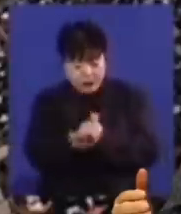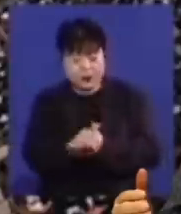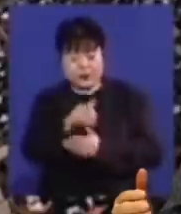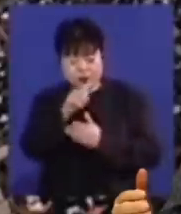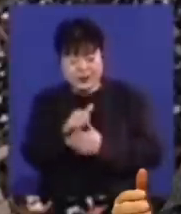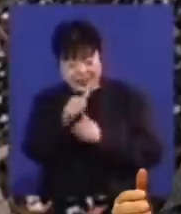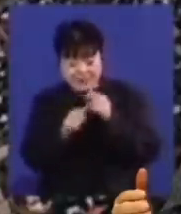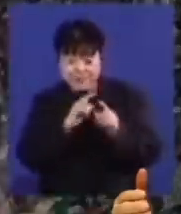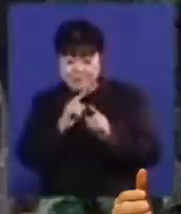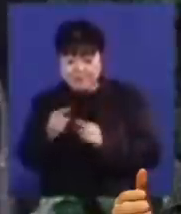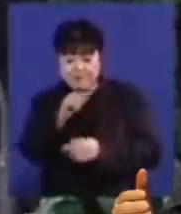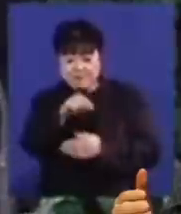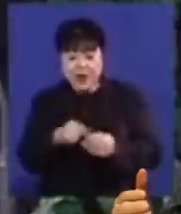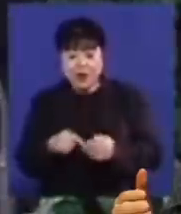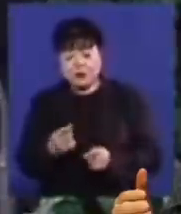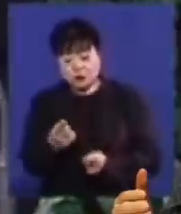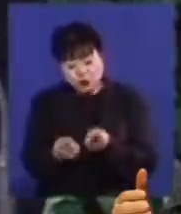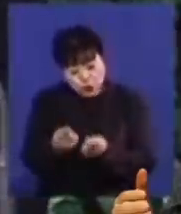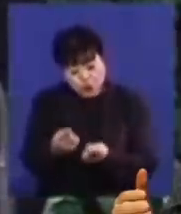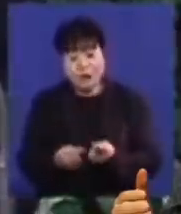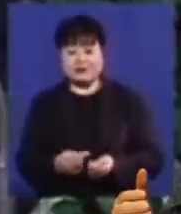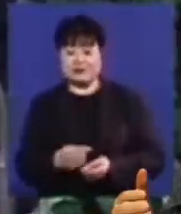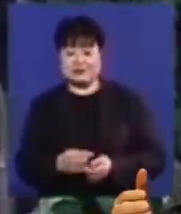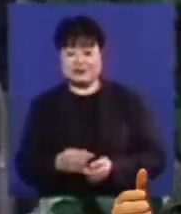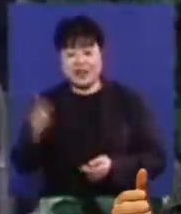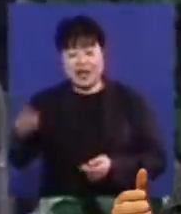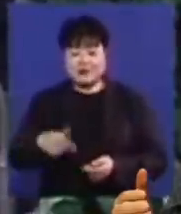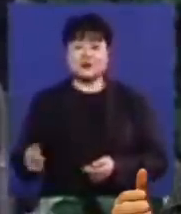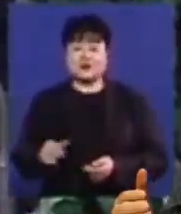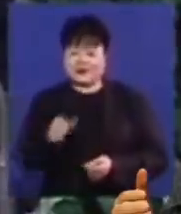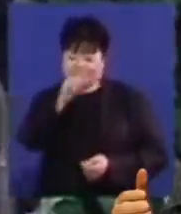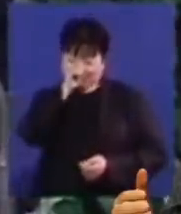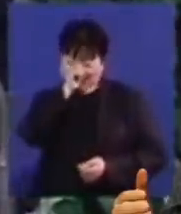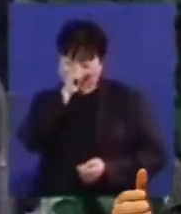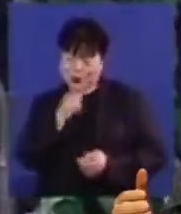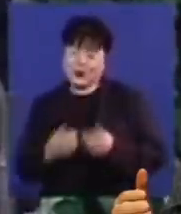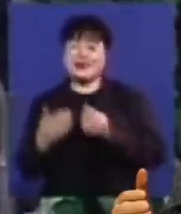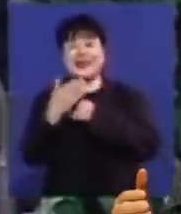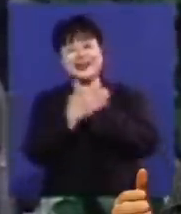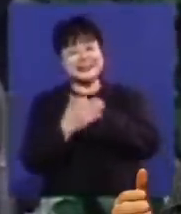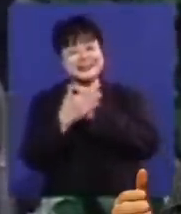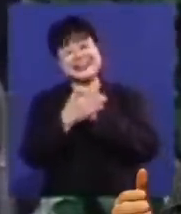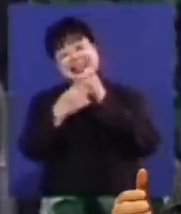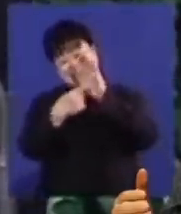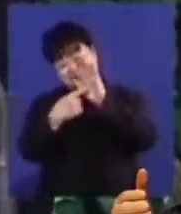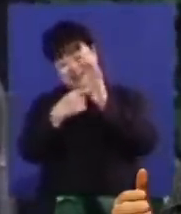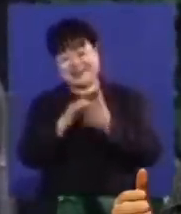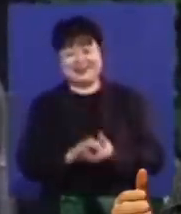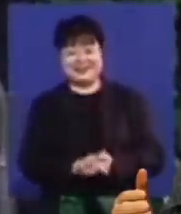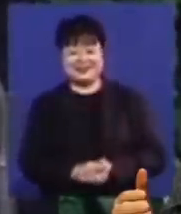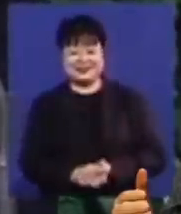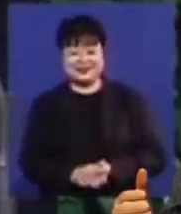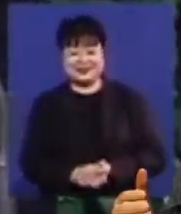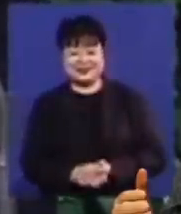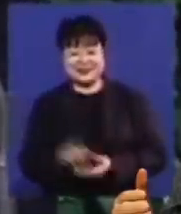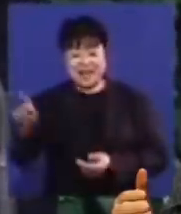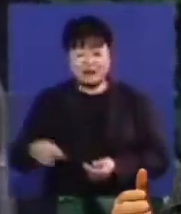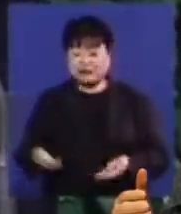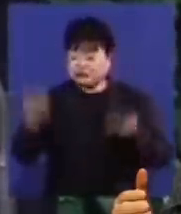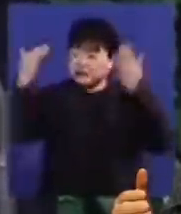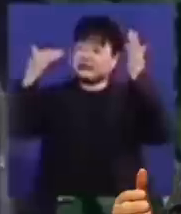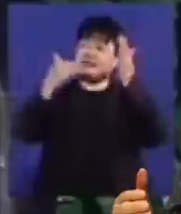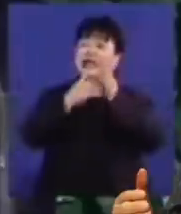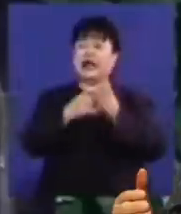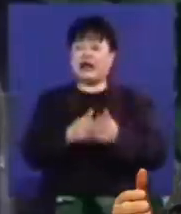기도를 통해서 하나님과 마음을 조율하고 나면 하루 종일 동안 좋은 은혜의 역사가 일어나요. 하루를 지나고 난